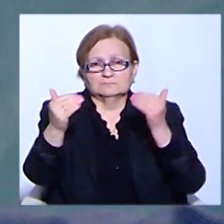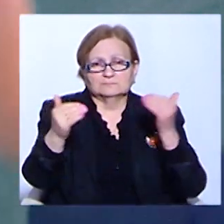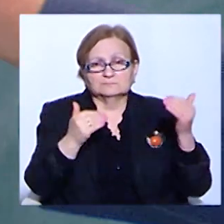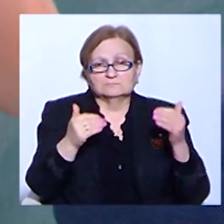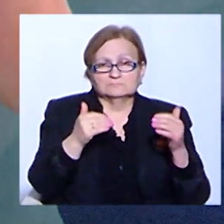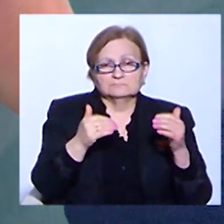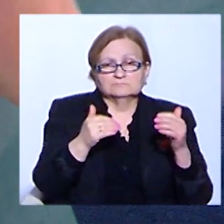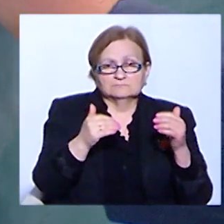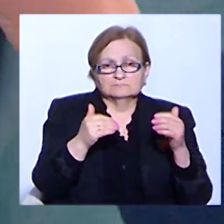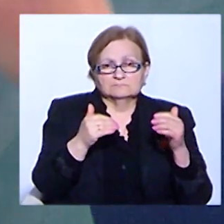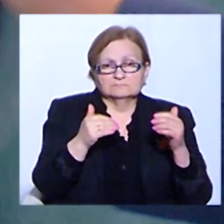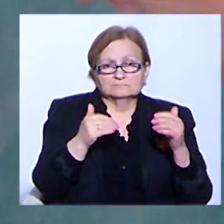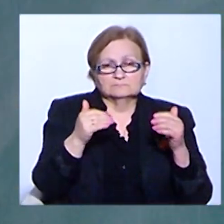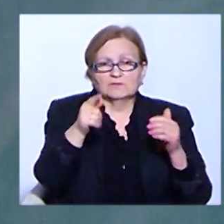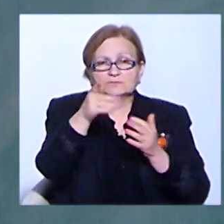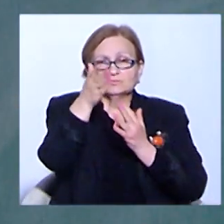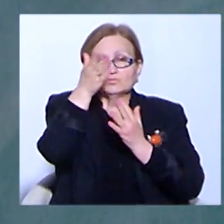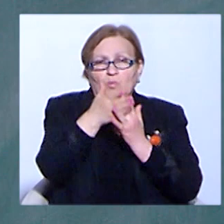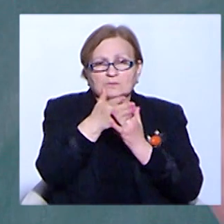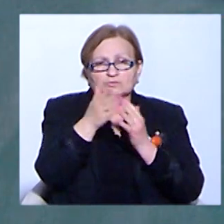3 ხარისხად 1.5-ის შორის.